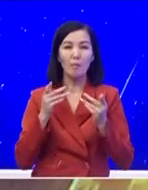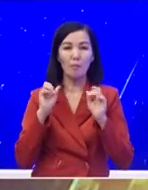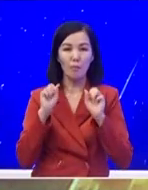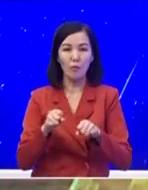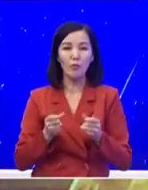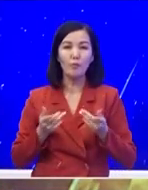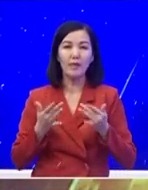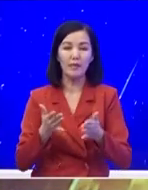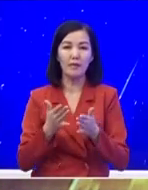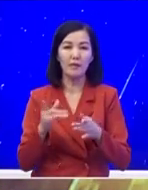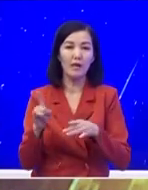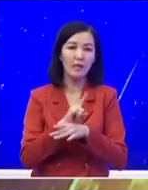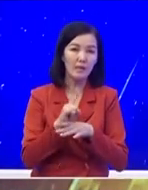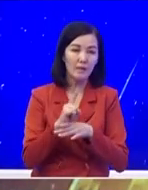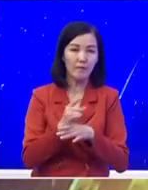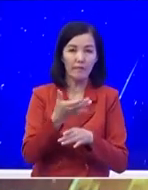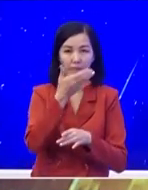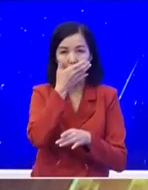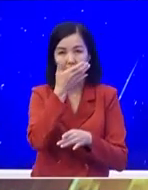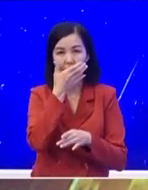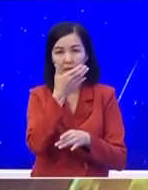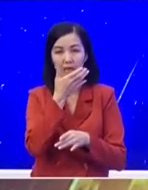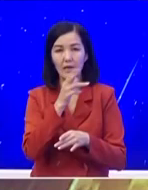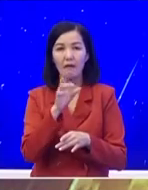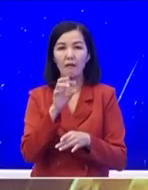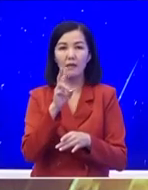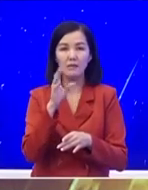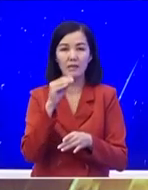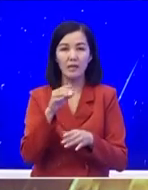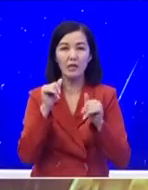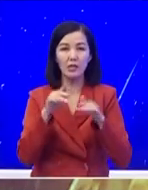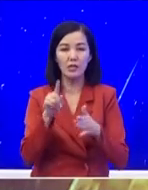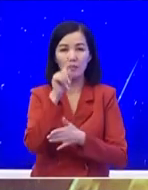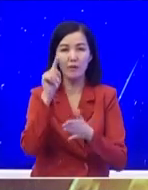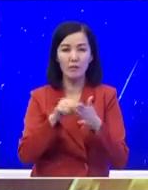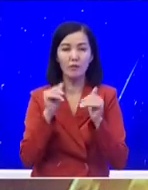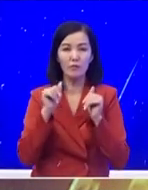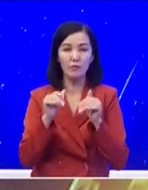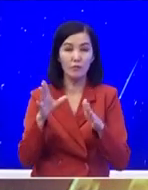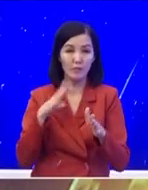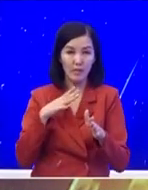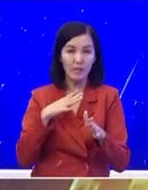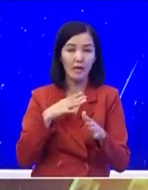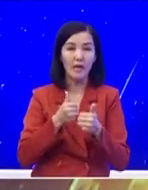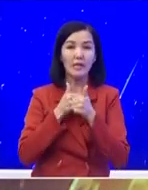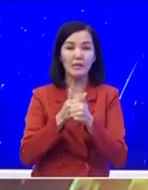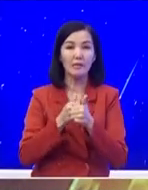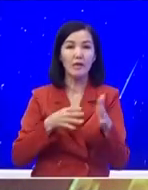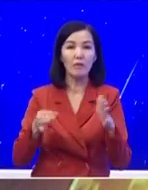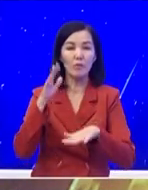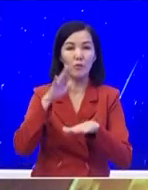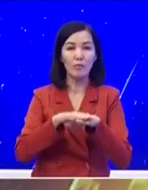аппараты искусственной вентиляции легких и кислородные концентраторы. Решение по вопросу уже принято. Заместитель акима области еще